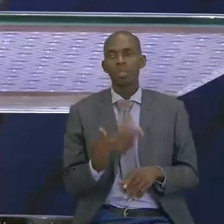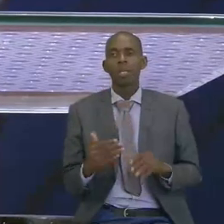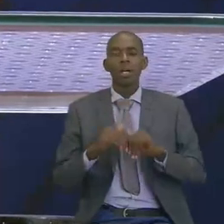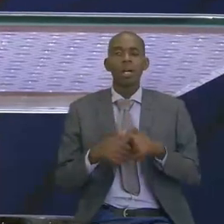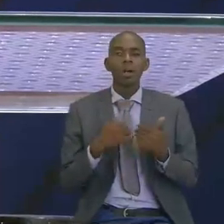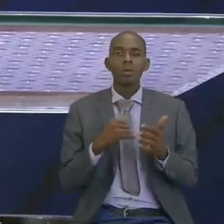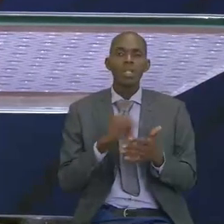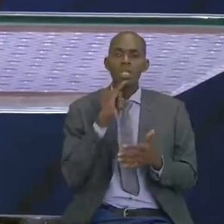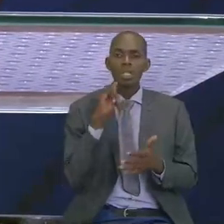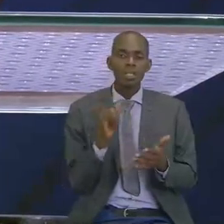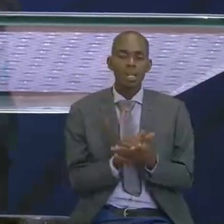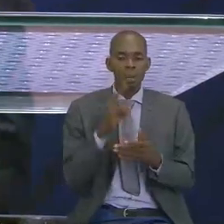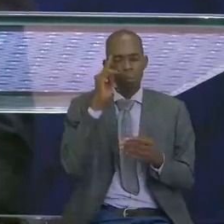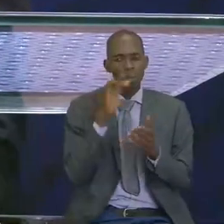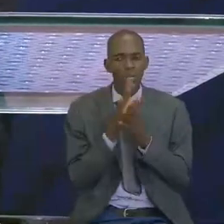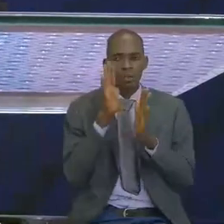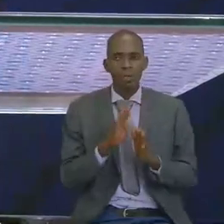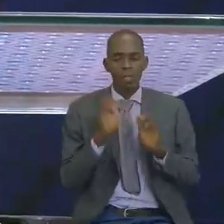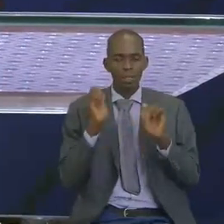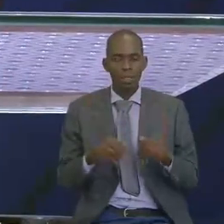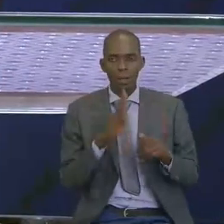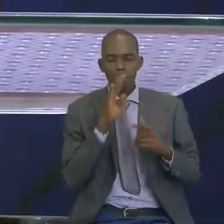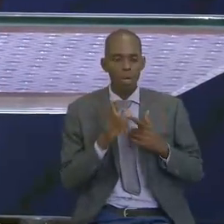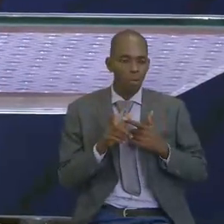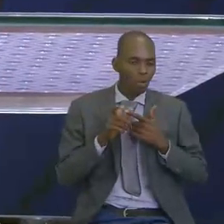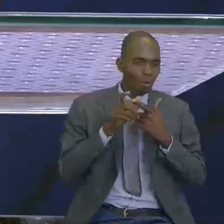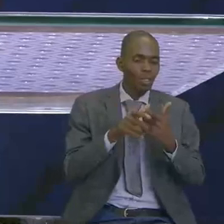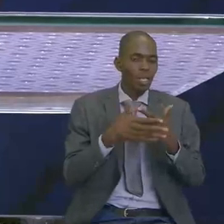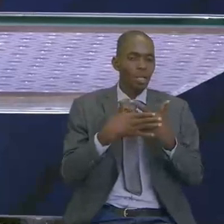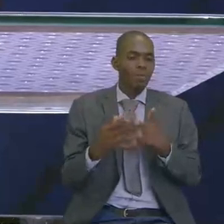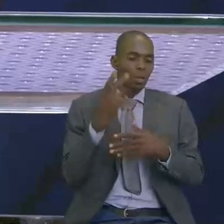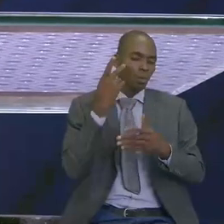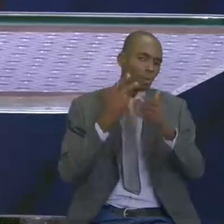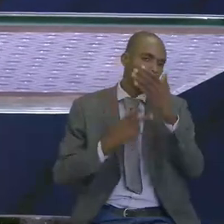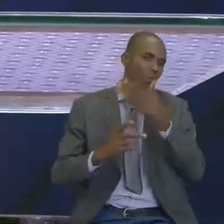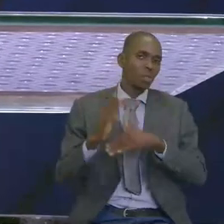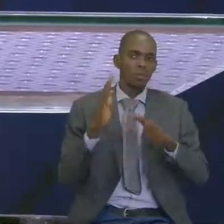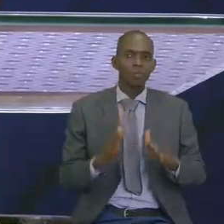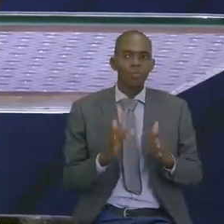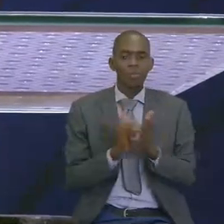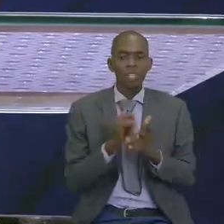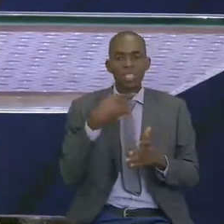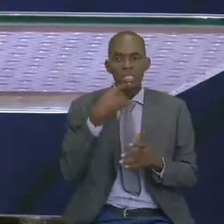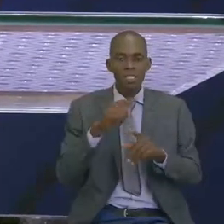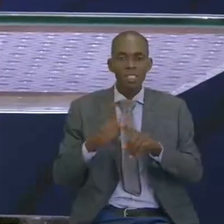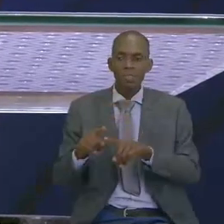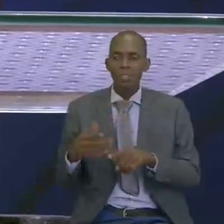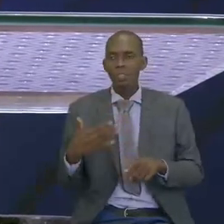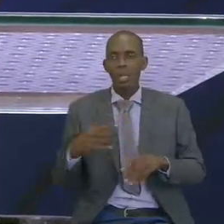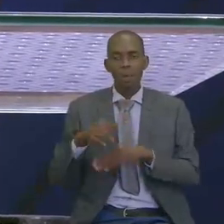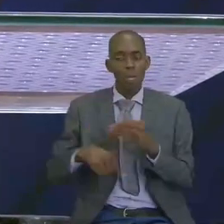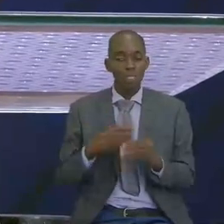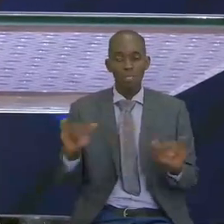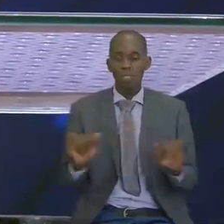Pourquoi les croyants peuvent courir après des prophètes et disent des choses différentes de la même